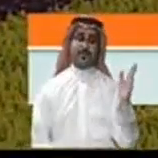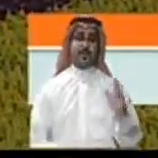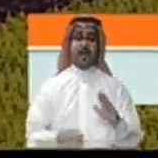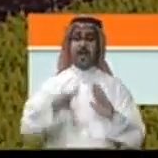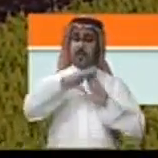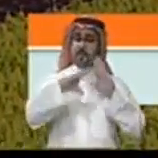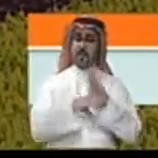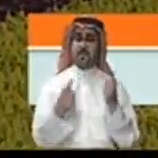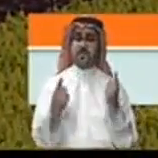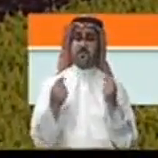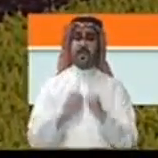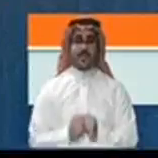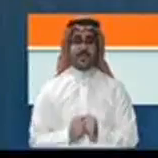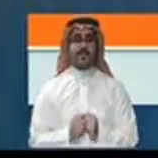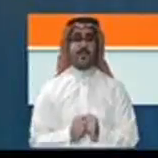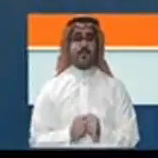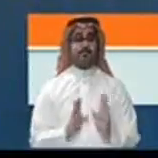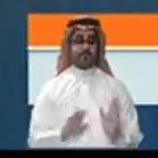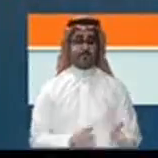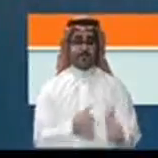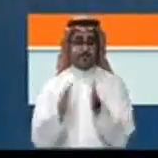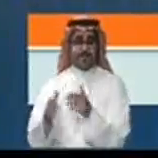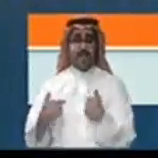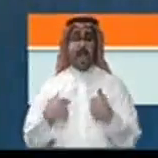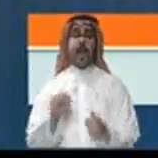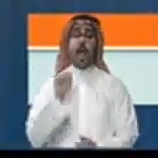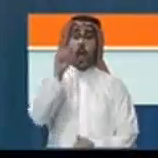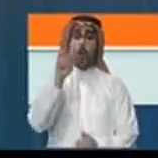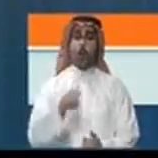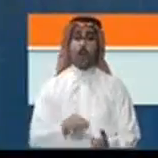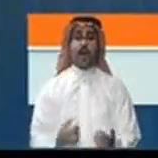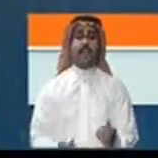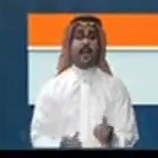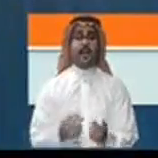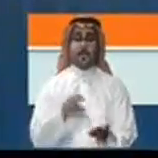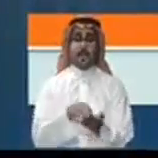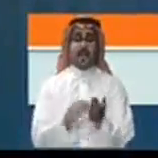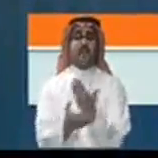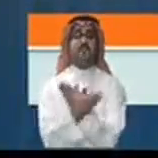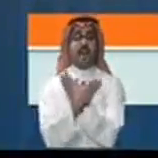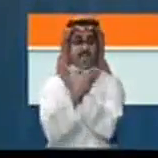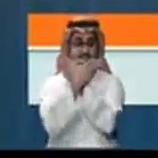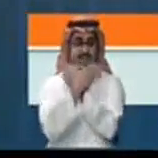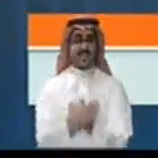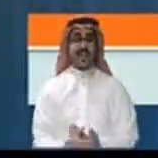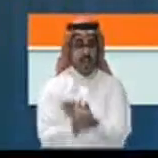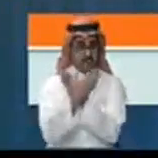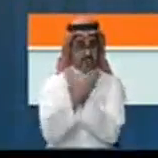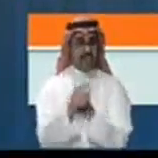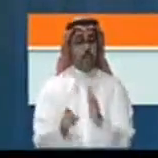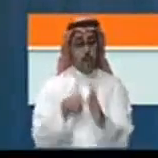جميل وكل سنة أفضل من سنة يعني. طبعاً إحنا أول حديقة فراشات في المملكة العربية السعودية، فالإقبال حيكون كبير